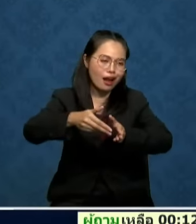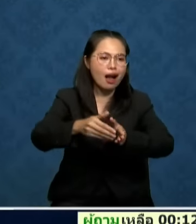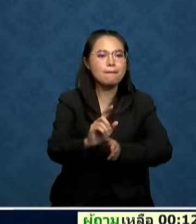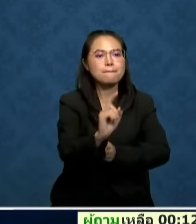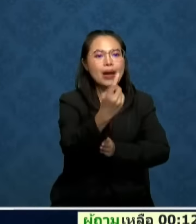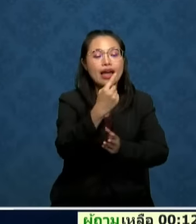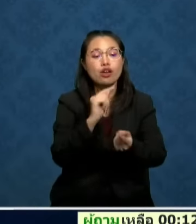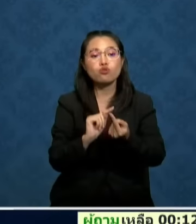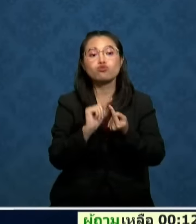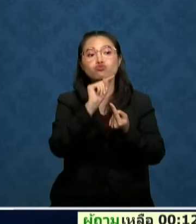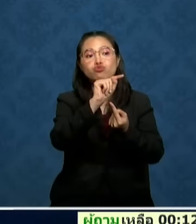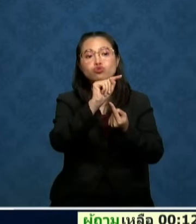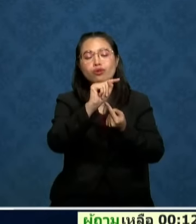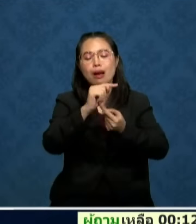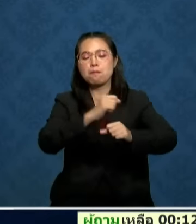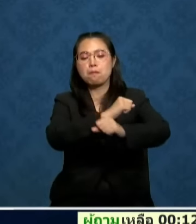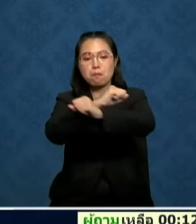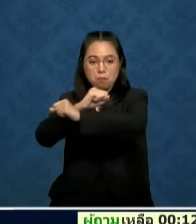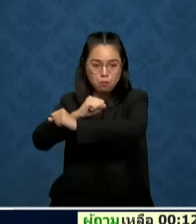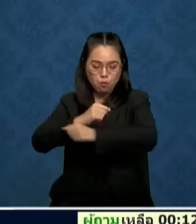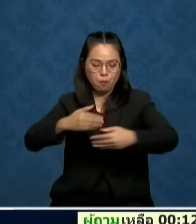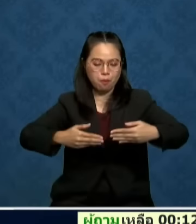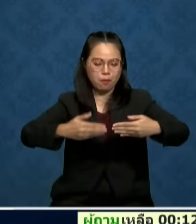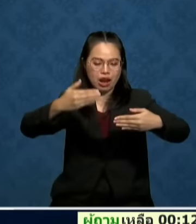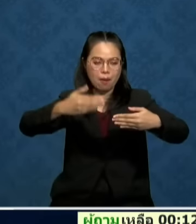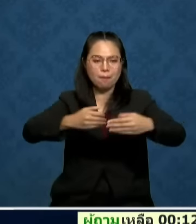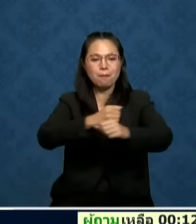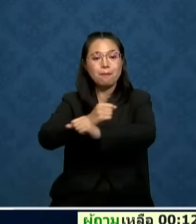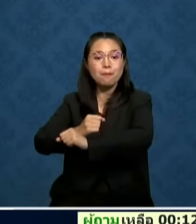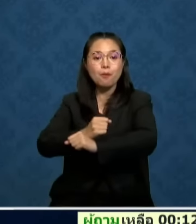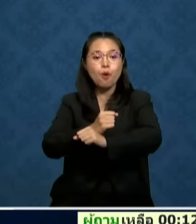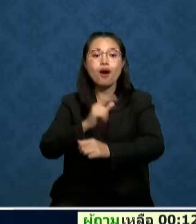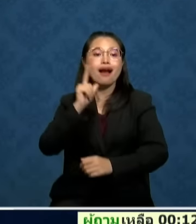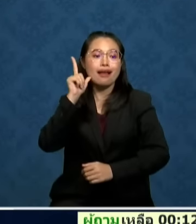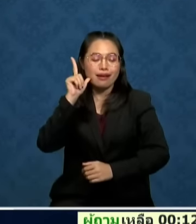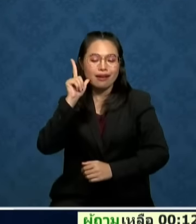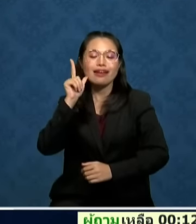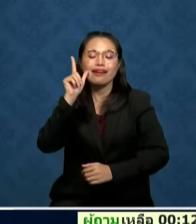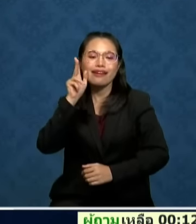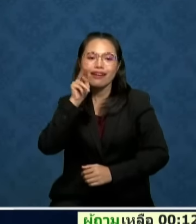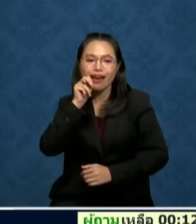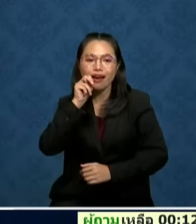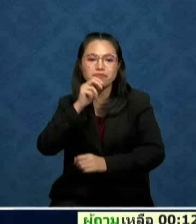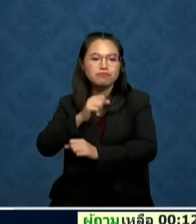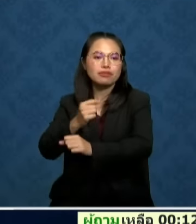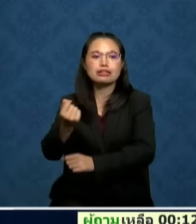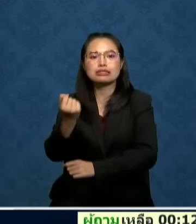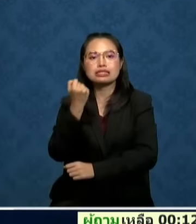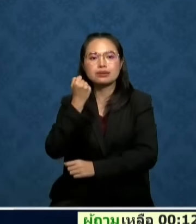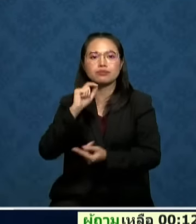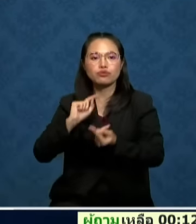รื่องของการเสริมคันนะคะกั้นน้ำให้มีความแข็งแรงมากขึ้นซึ่งตอนนี้ก็ได้รับความกรุณาจากทางท่านนายกองค์การบริหารส่วนจังหวัดระยอง